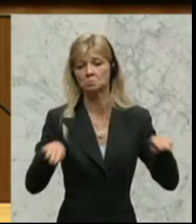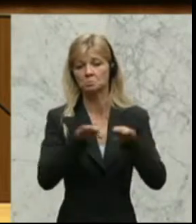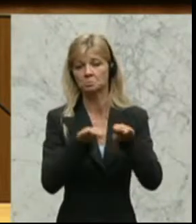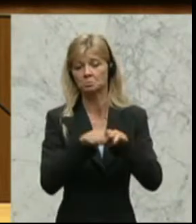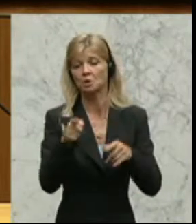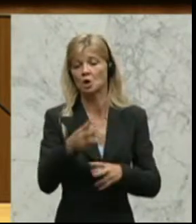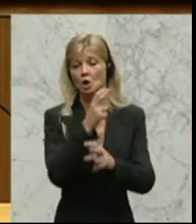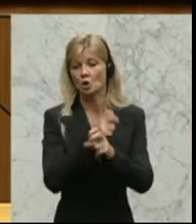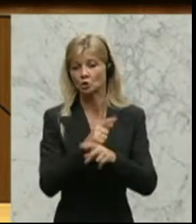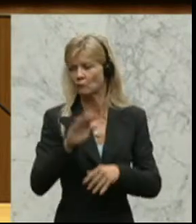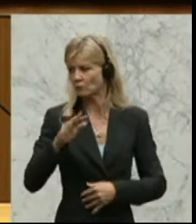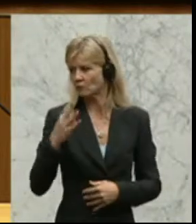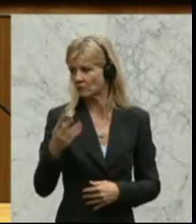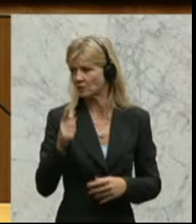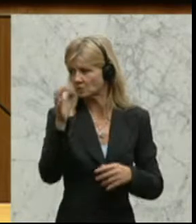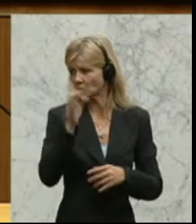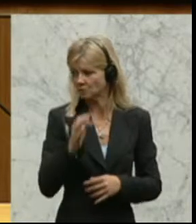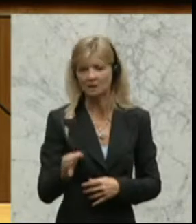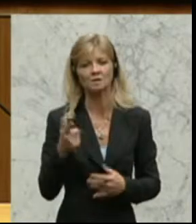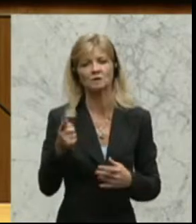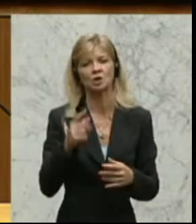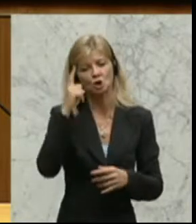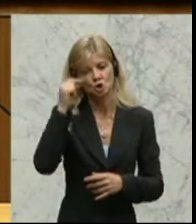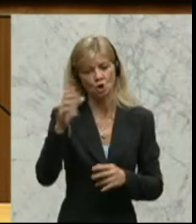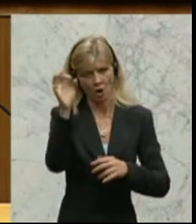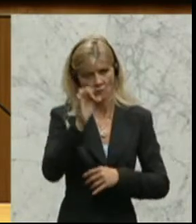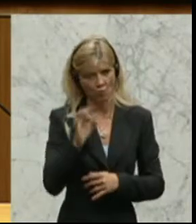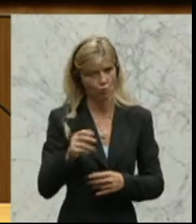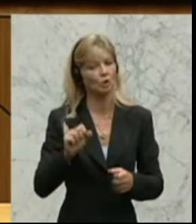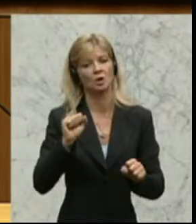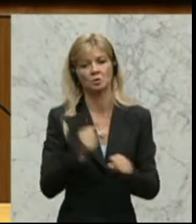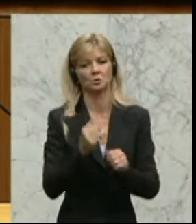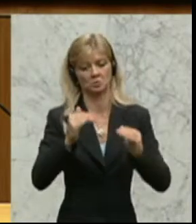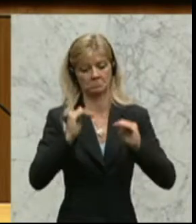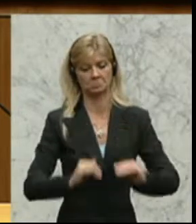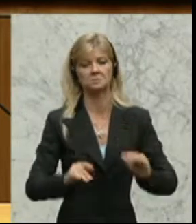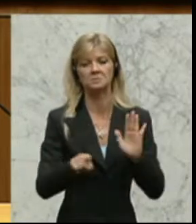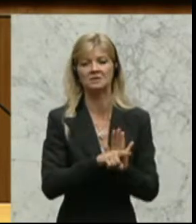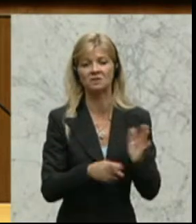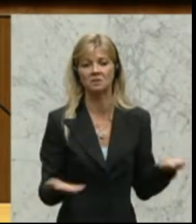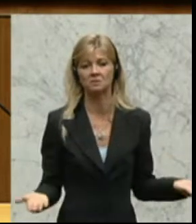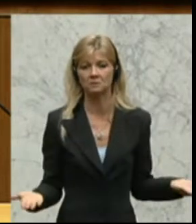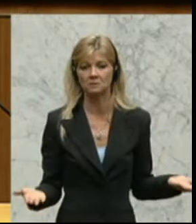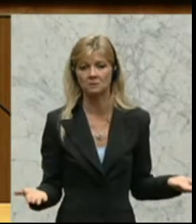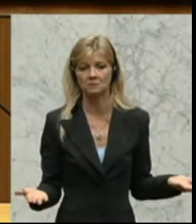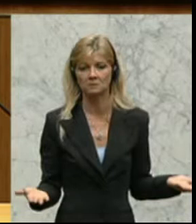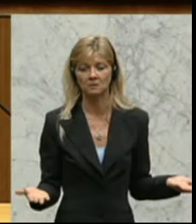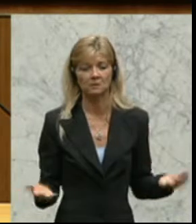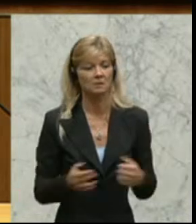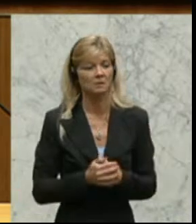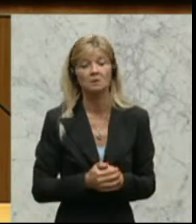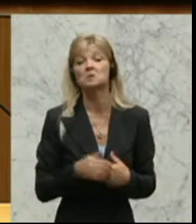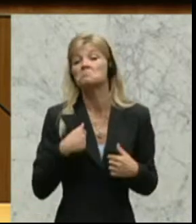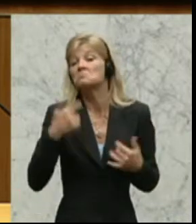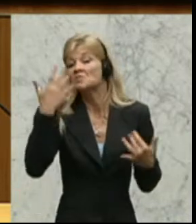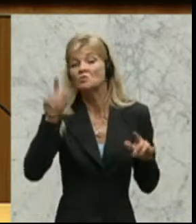Budgetdefizit. Ja, wo kommt das hin? Man weiß nur, dass es nie ankommt. Sportlerförderung kommt